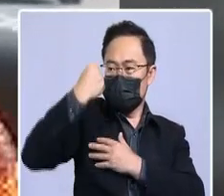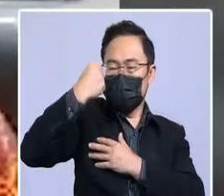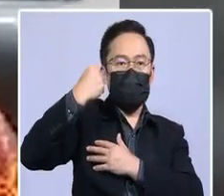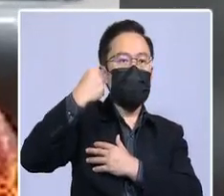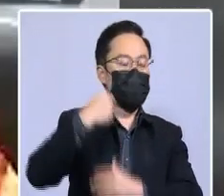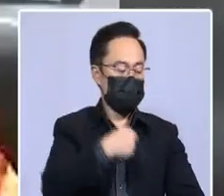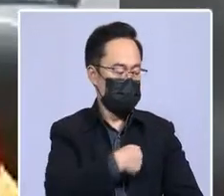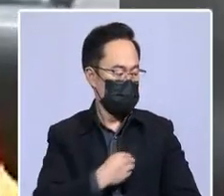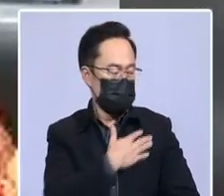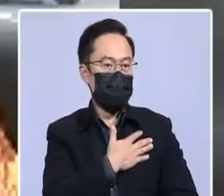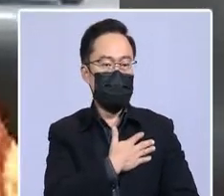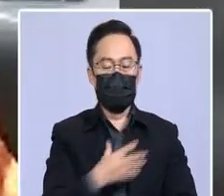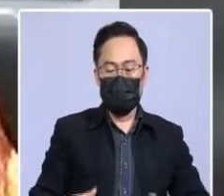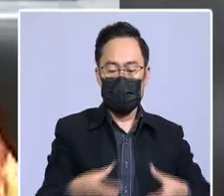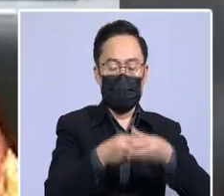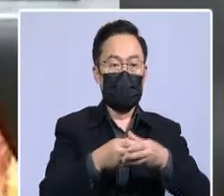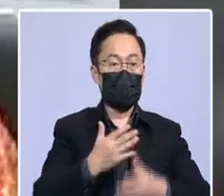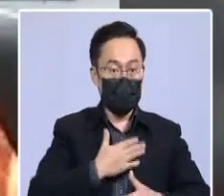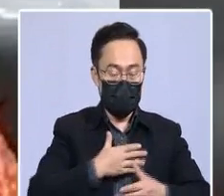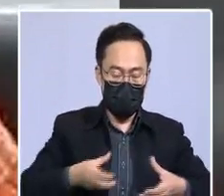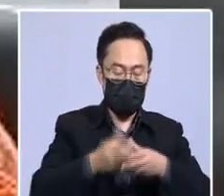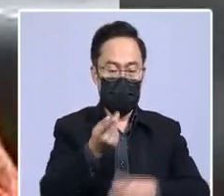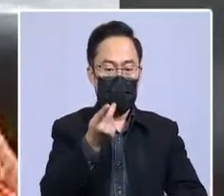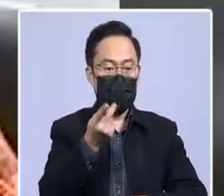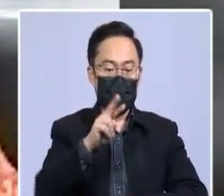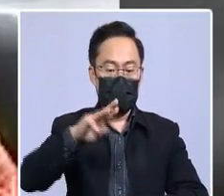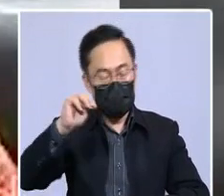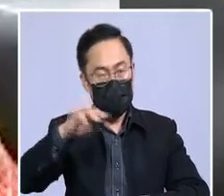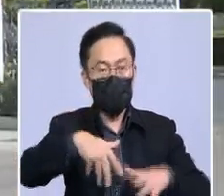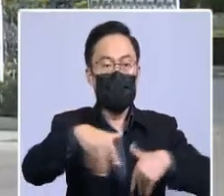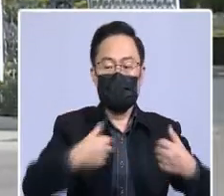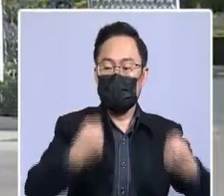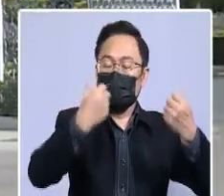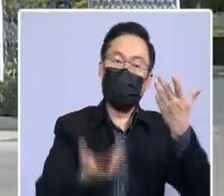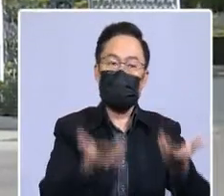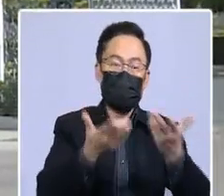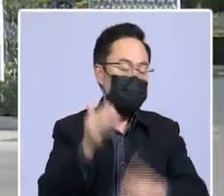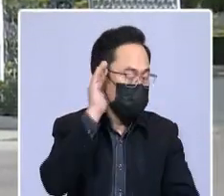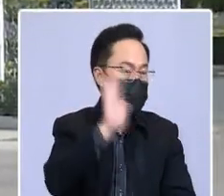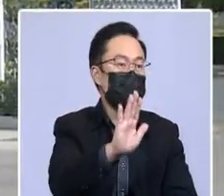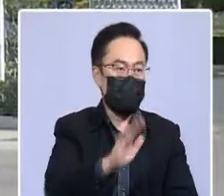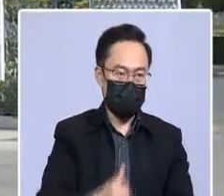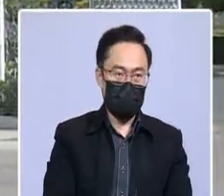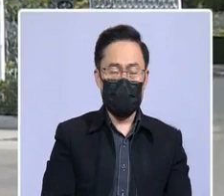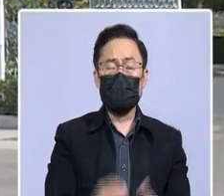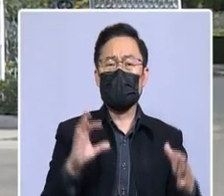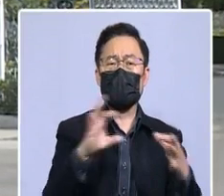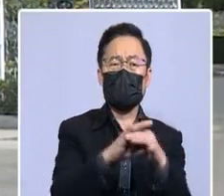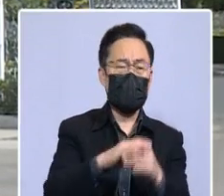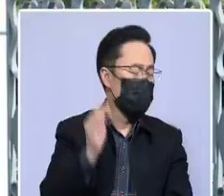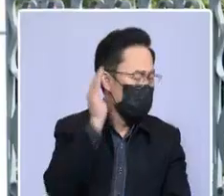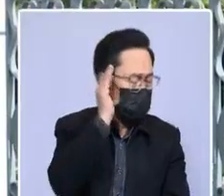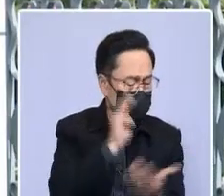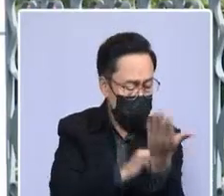ตนเองทั้งคณะรัฐบาลแล้วก็ประชาชนก็เป็นไปได้นะฮ ะ เรื่องราวความเชื่อในทำเนียบรัฐบ